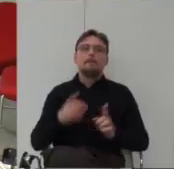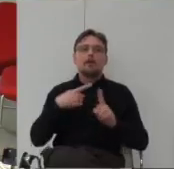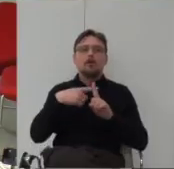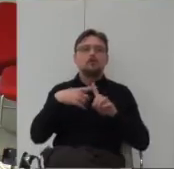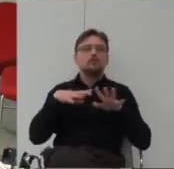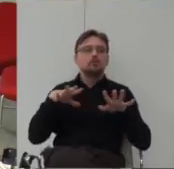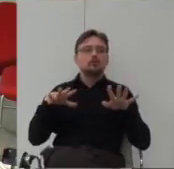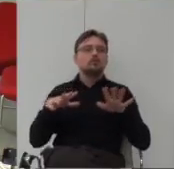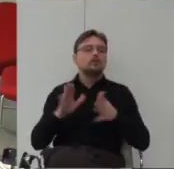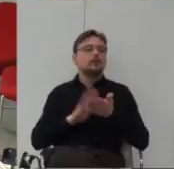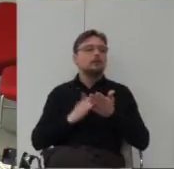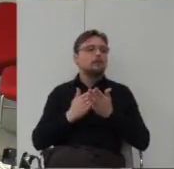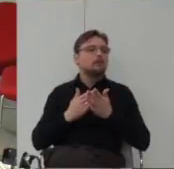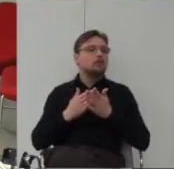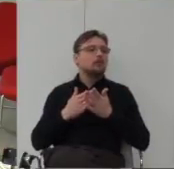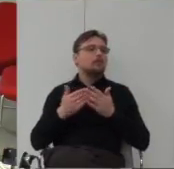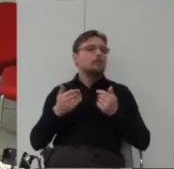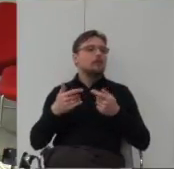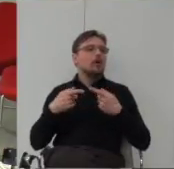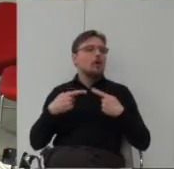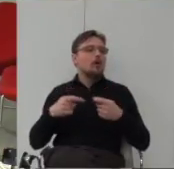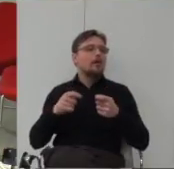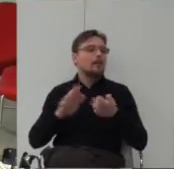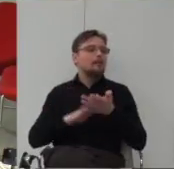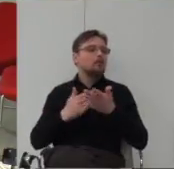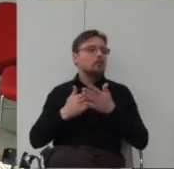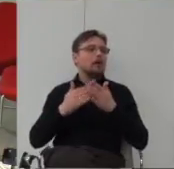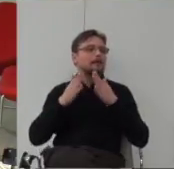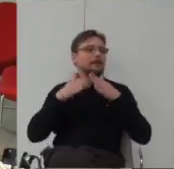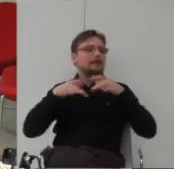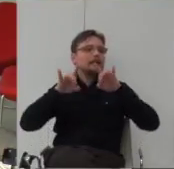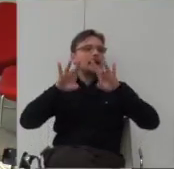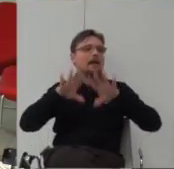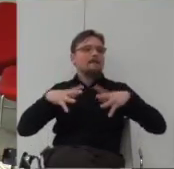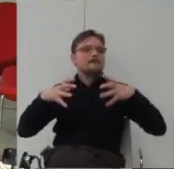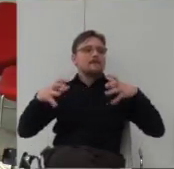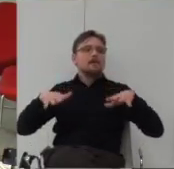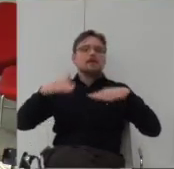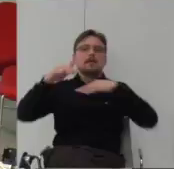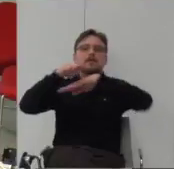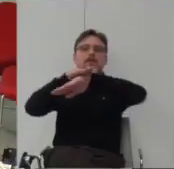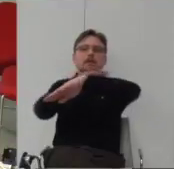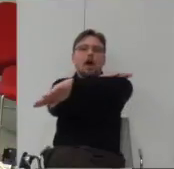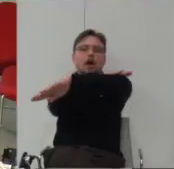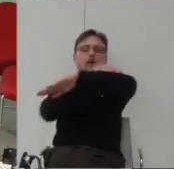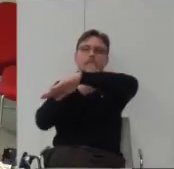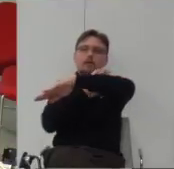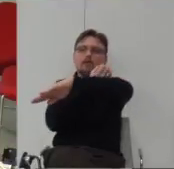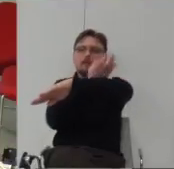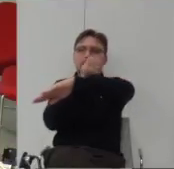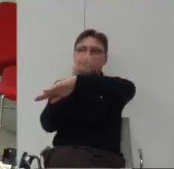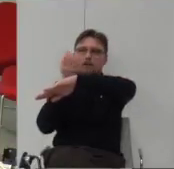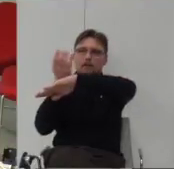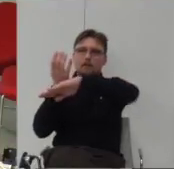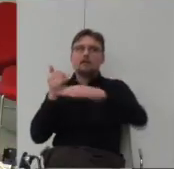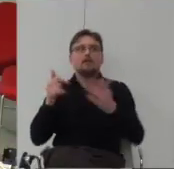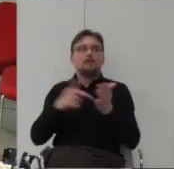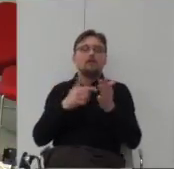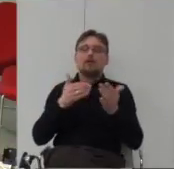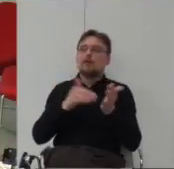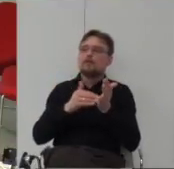przykład te uprawy też często powstają na dachach supermarketów czy jakichś magazynów, więc zmniejszają koszty